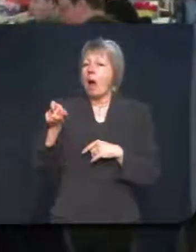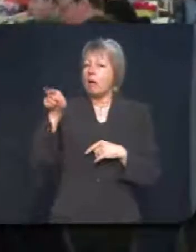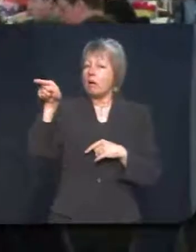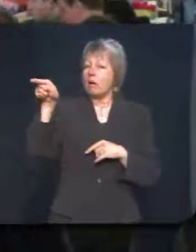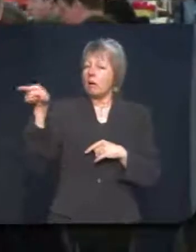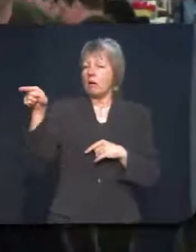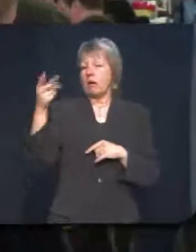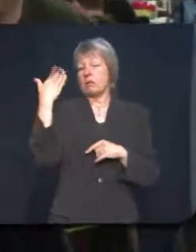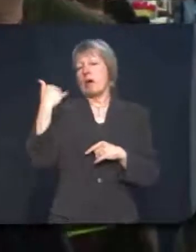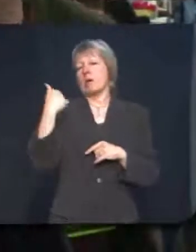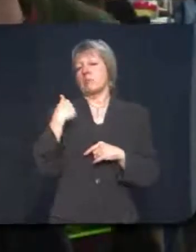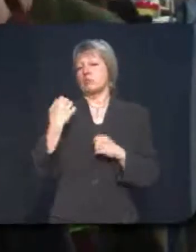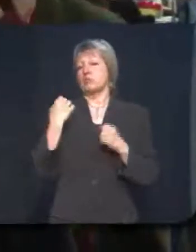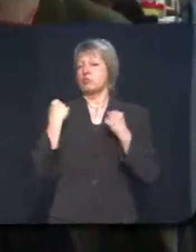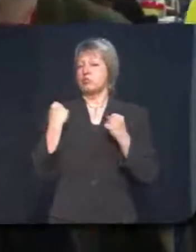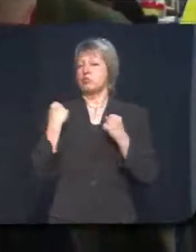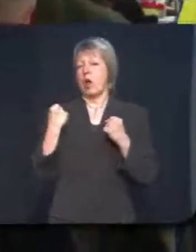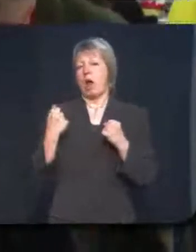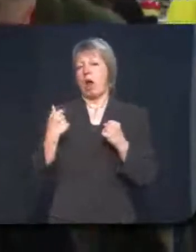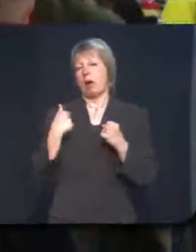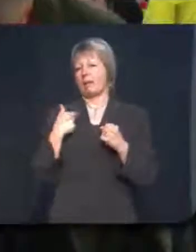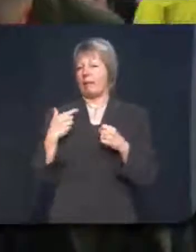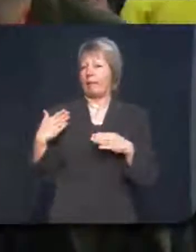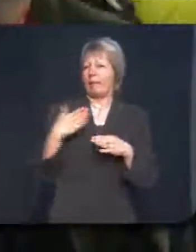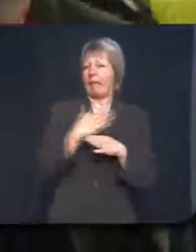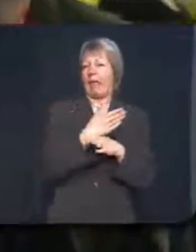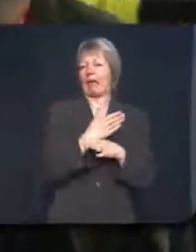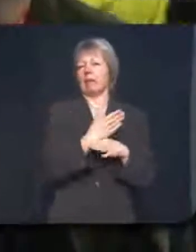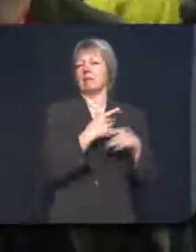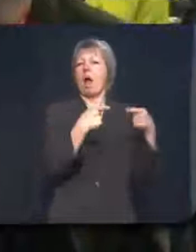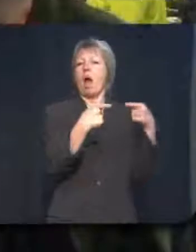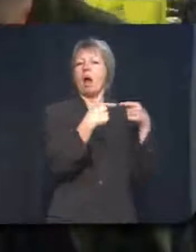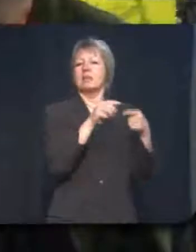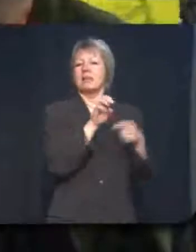gegen diesen Anti esm-antrag